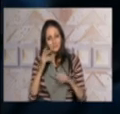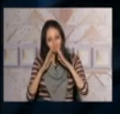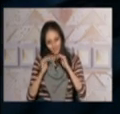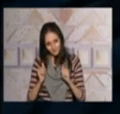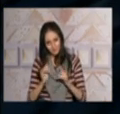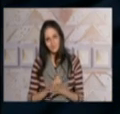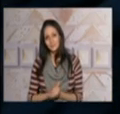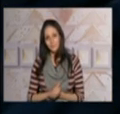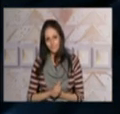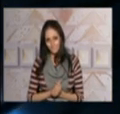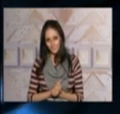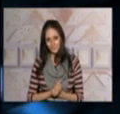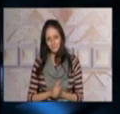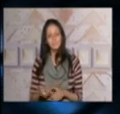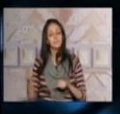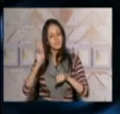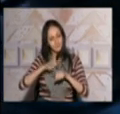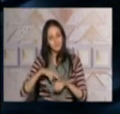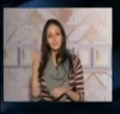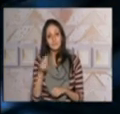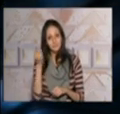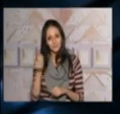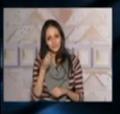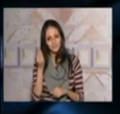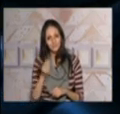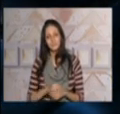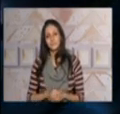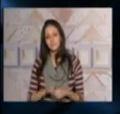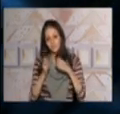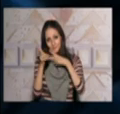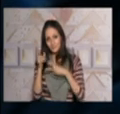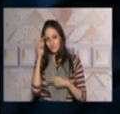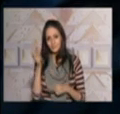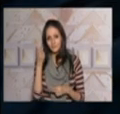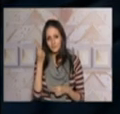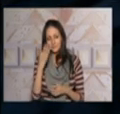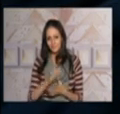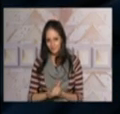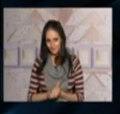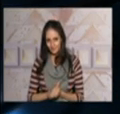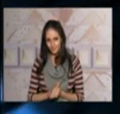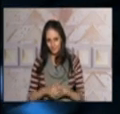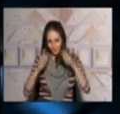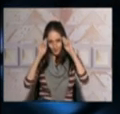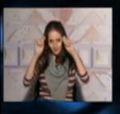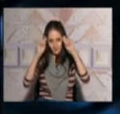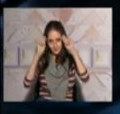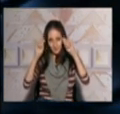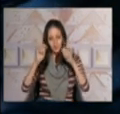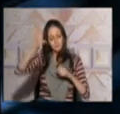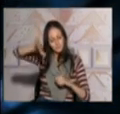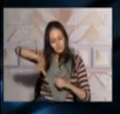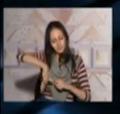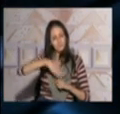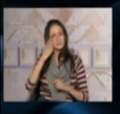ونجذبه للرحله الجايه ان شاء الله التوجه للسياحه الثقافيه. الموضوع ده ماشي بالعكس، السائح اللي جاي رحله ثقافيه يقدر